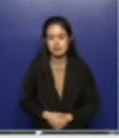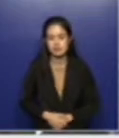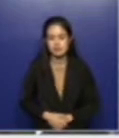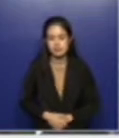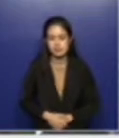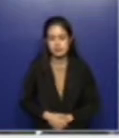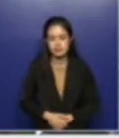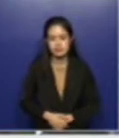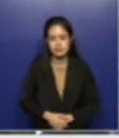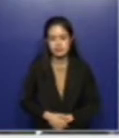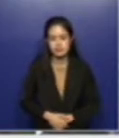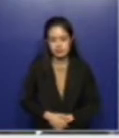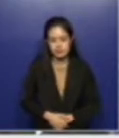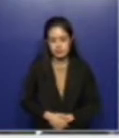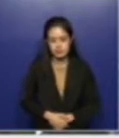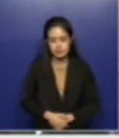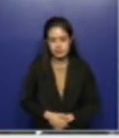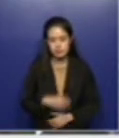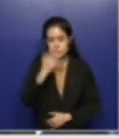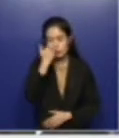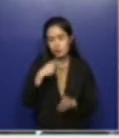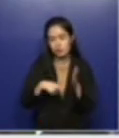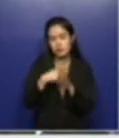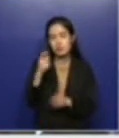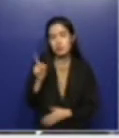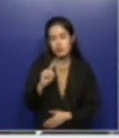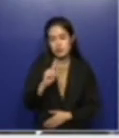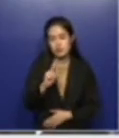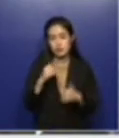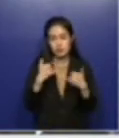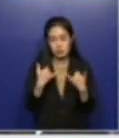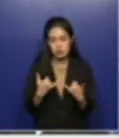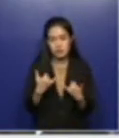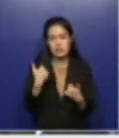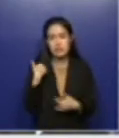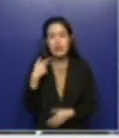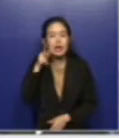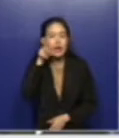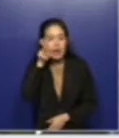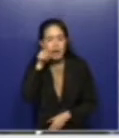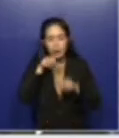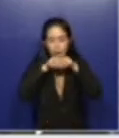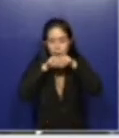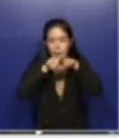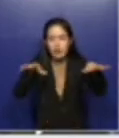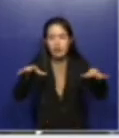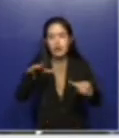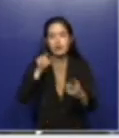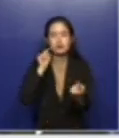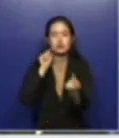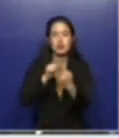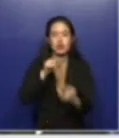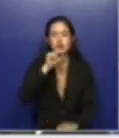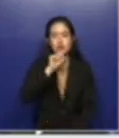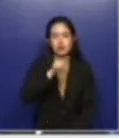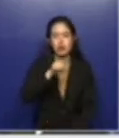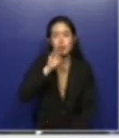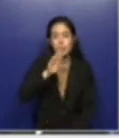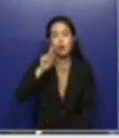จขวัญหนีดีฝ่อเพราะอะไรท่านประธานเพราะการแถลงข่าวของสบค